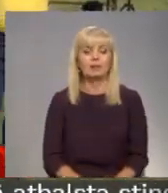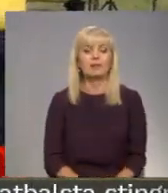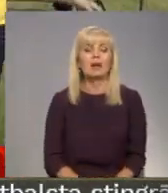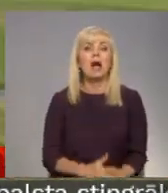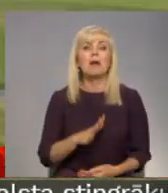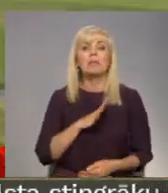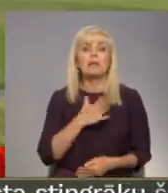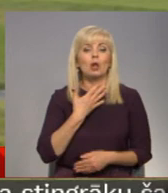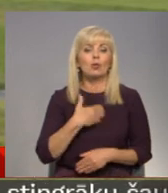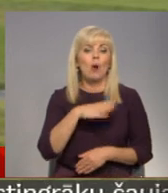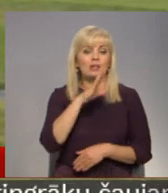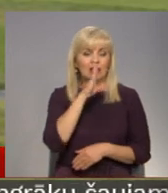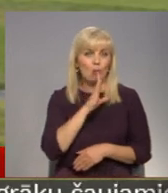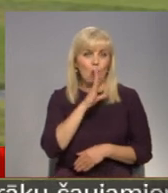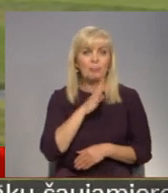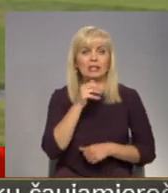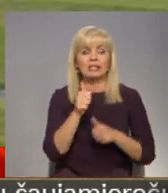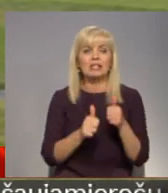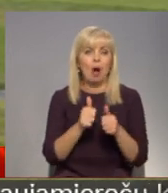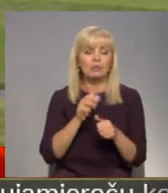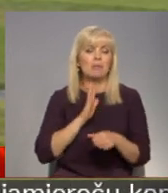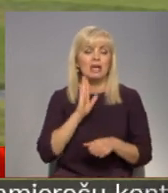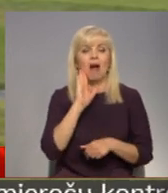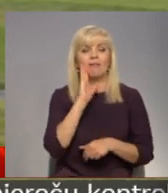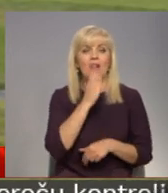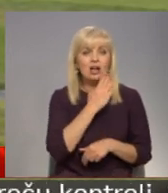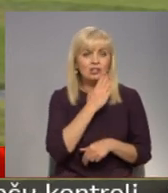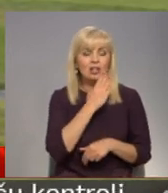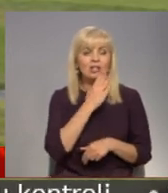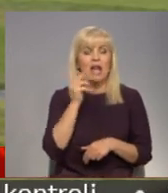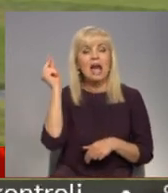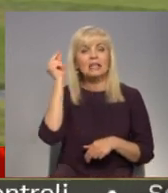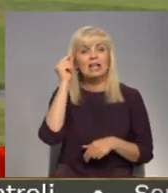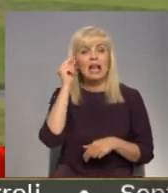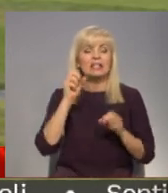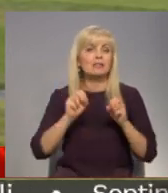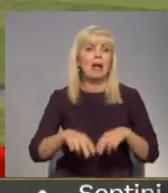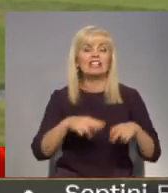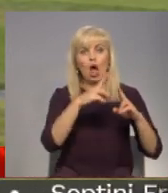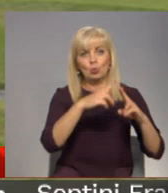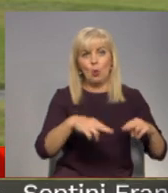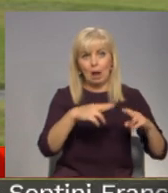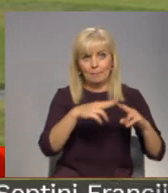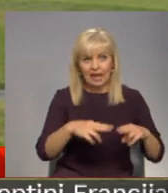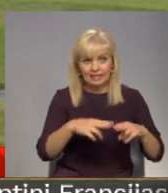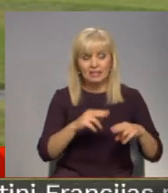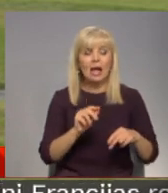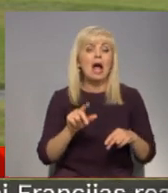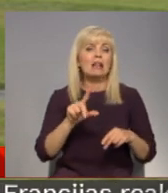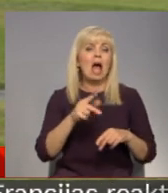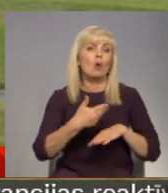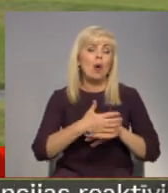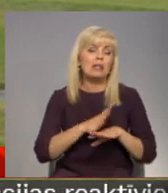Tad mums bija ļoti nopietnas tās sacensības. Mums pat vasarās bija treniņu nometnes, mēs rīkojam. Mēs jau pārsvarā bijām